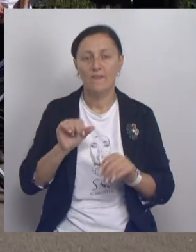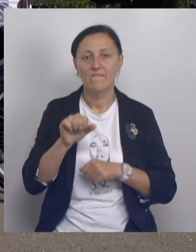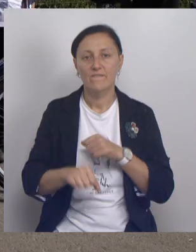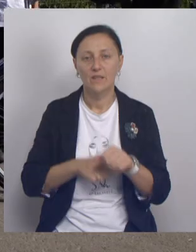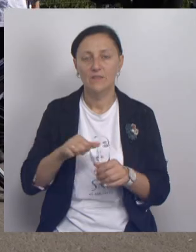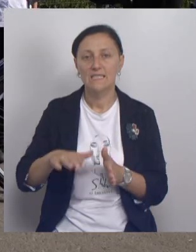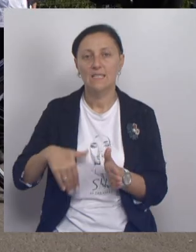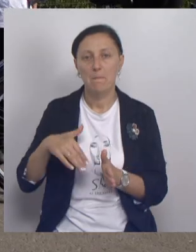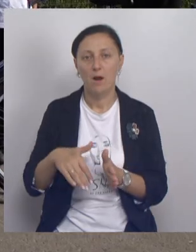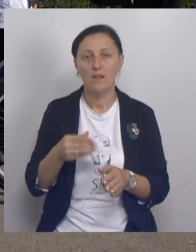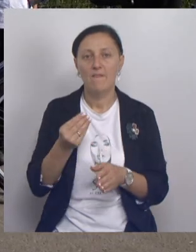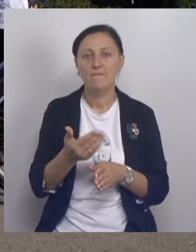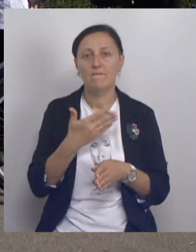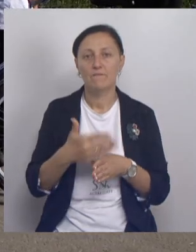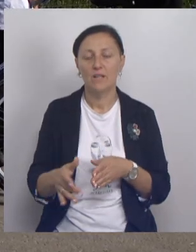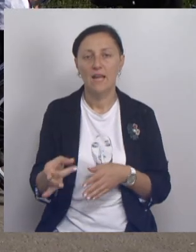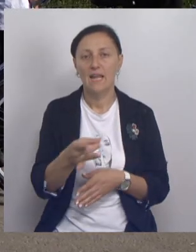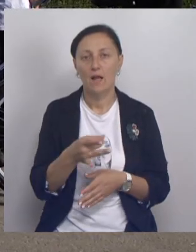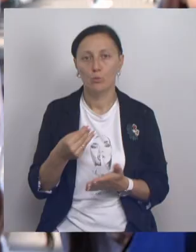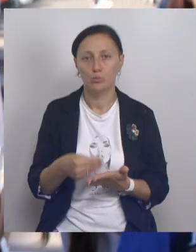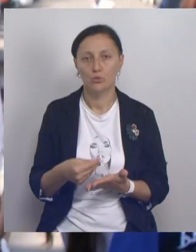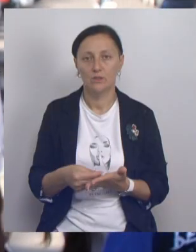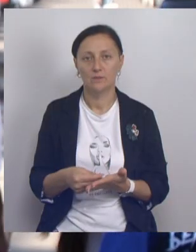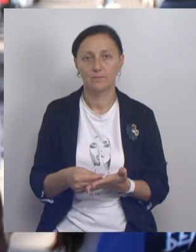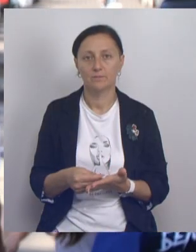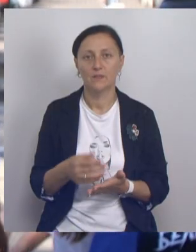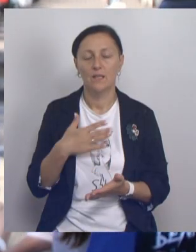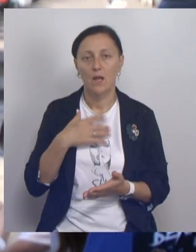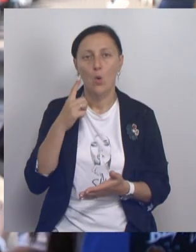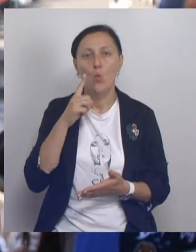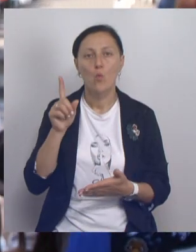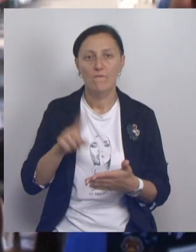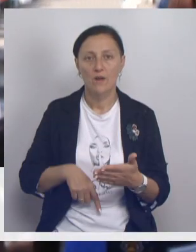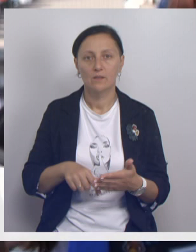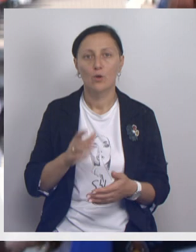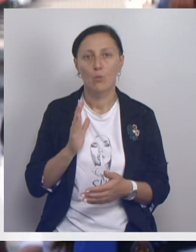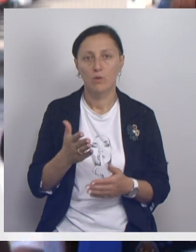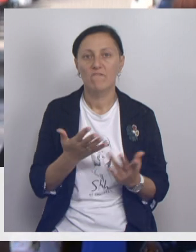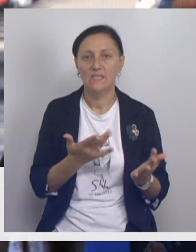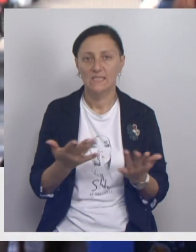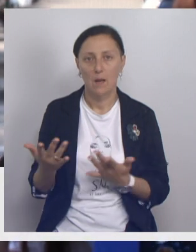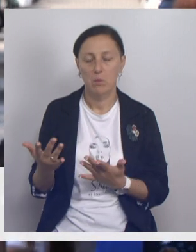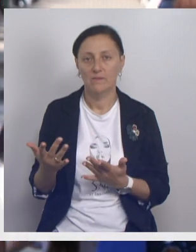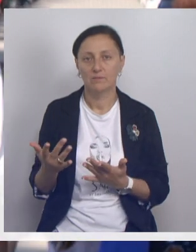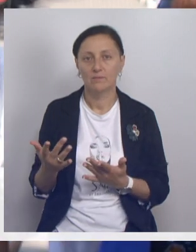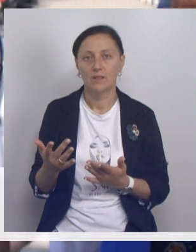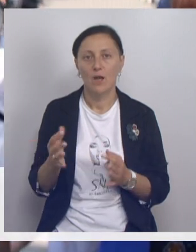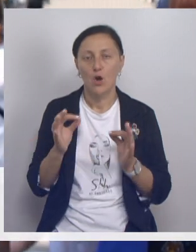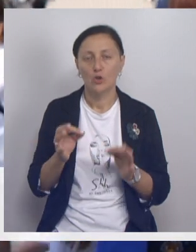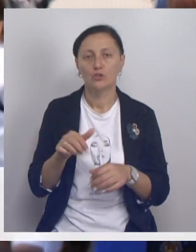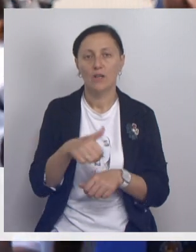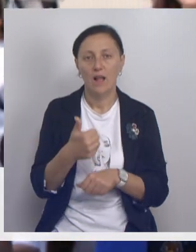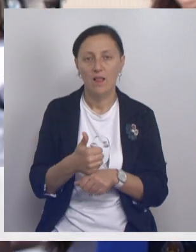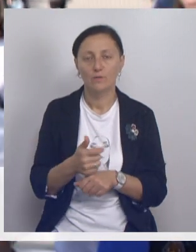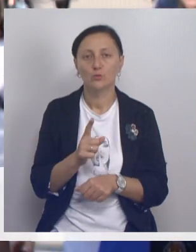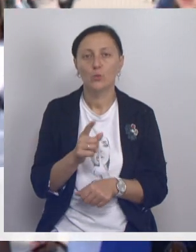велосипеды и самокаты выделили из регионального бюджета. Я уверен, что он будет востребован. И, конечно, там самое главное, чего мы